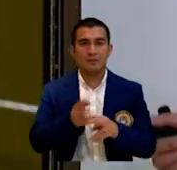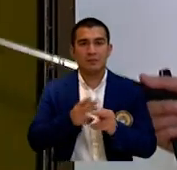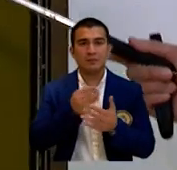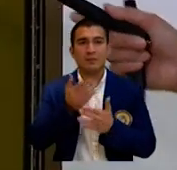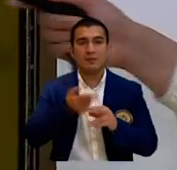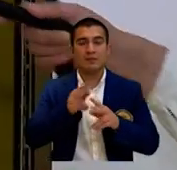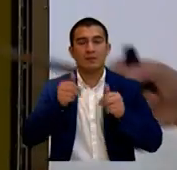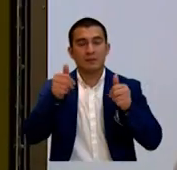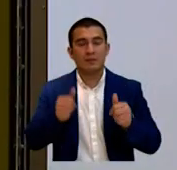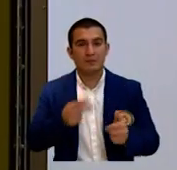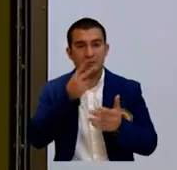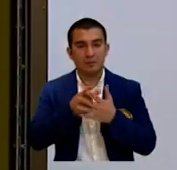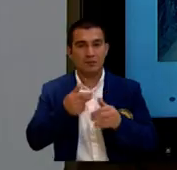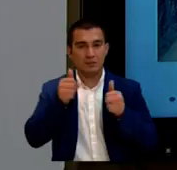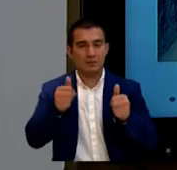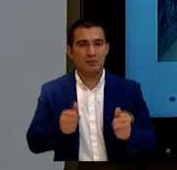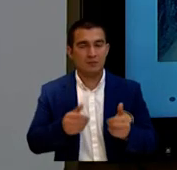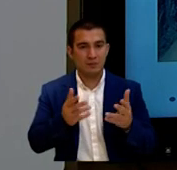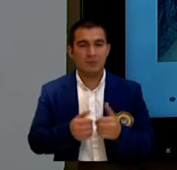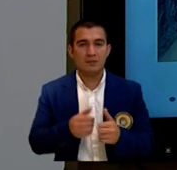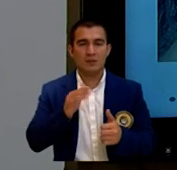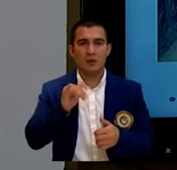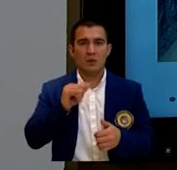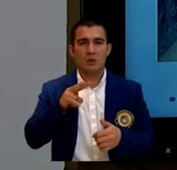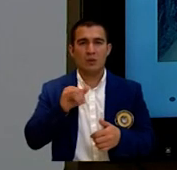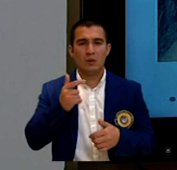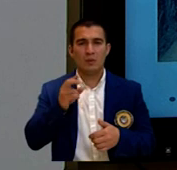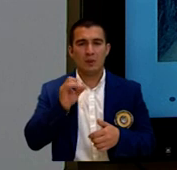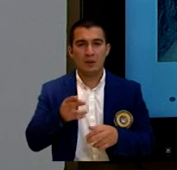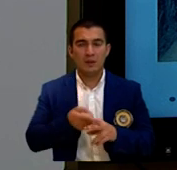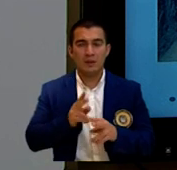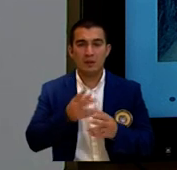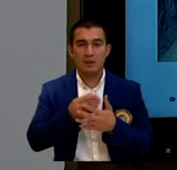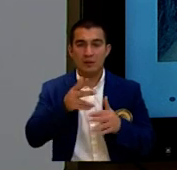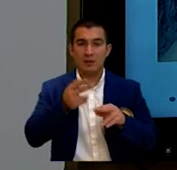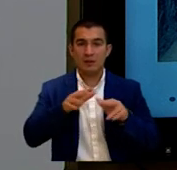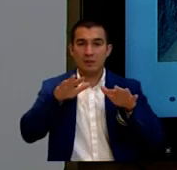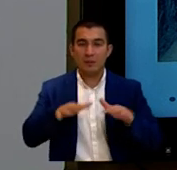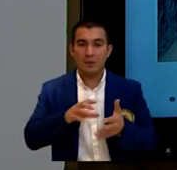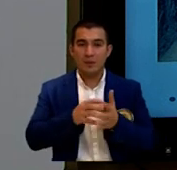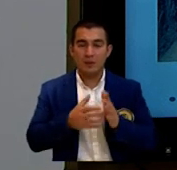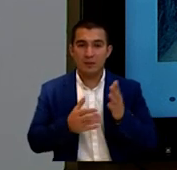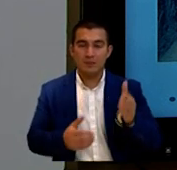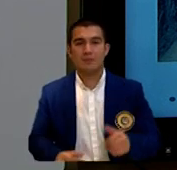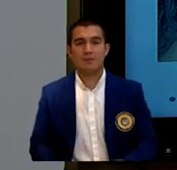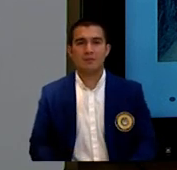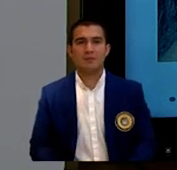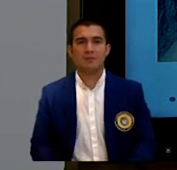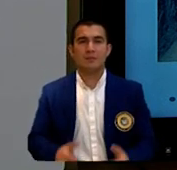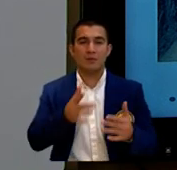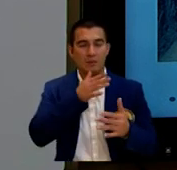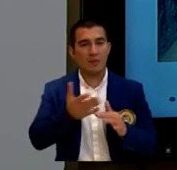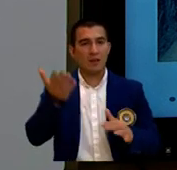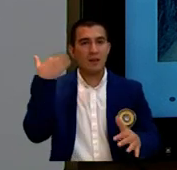ekranda ko'rayotgan fotosuratda Ulug'bek rasadxonasining avvalgi va